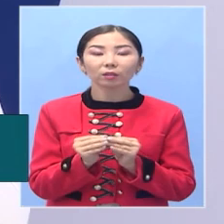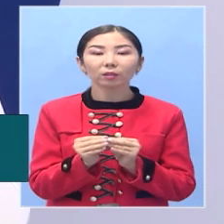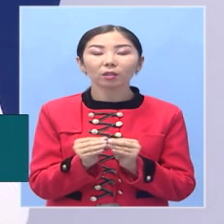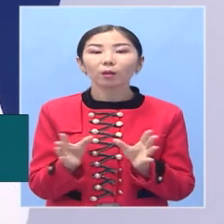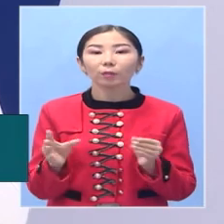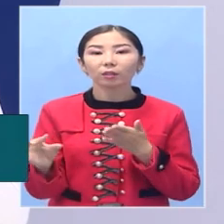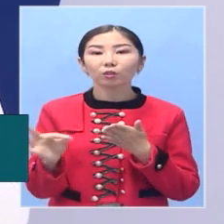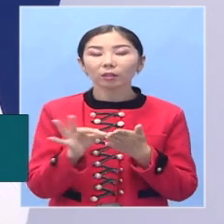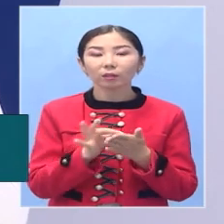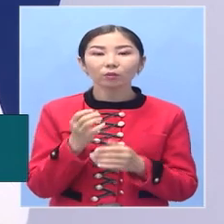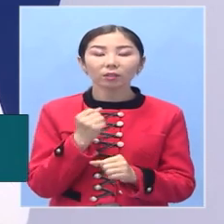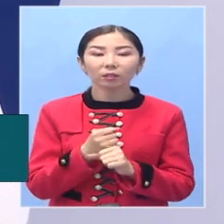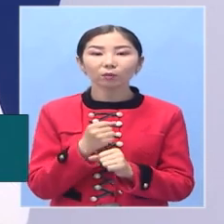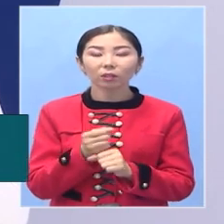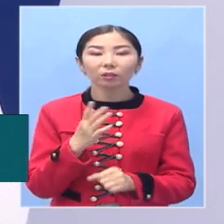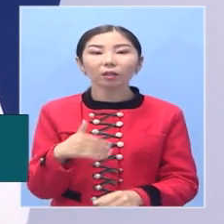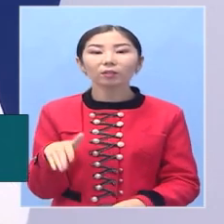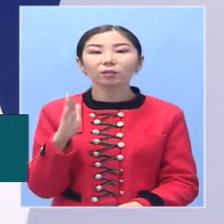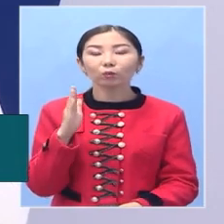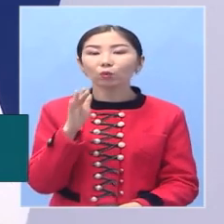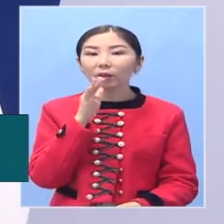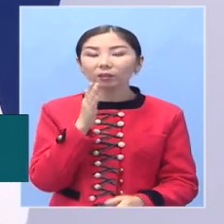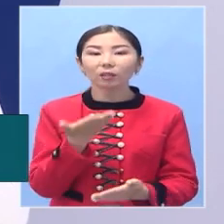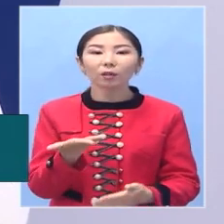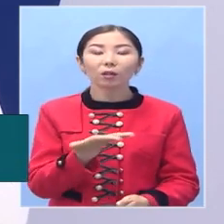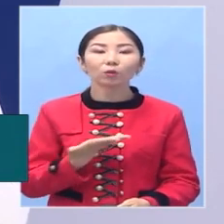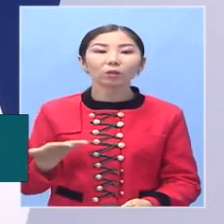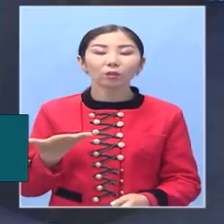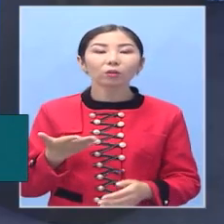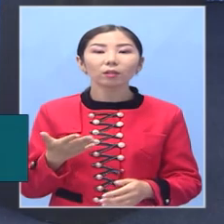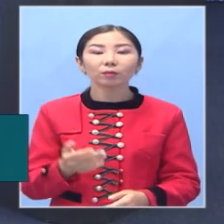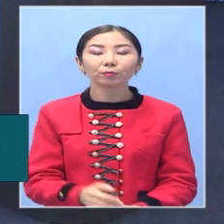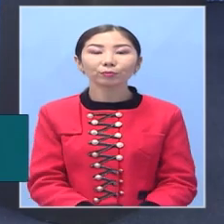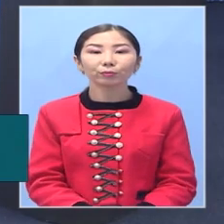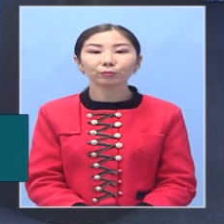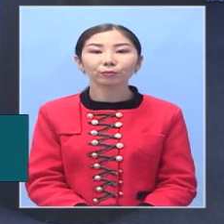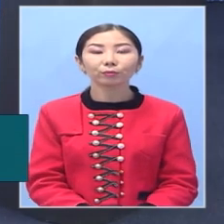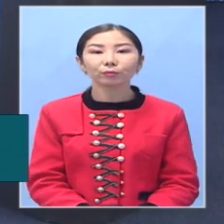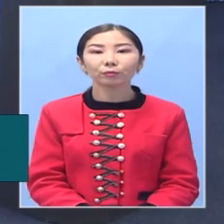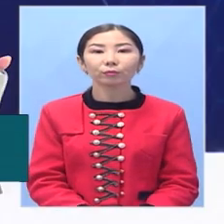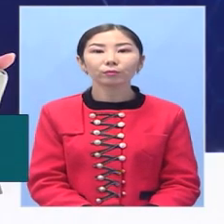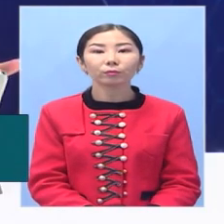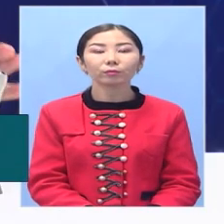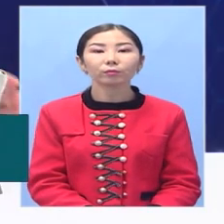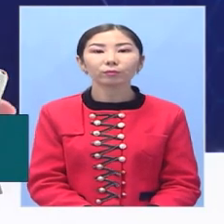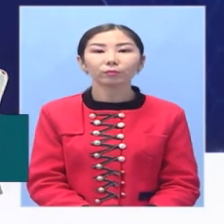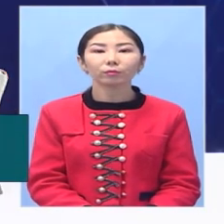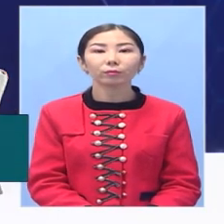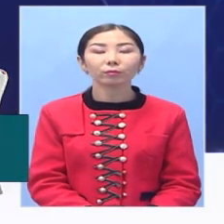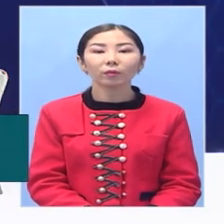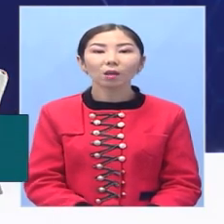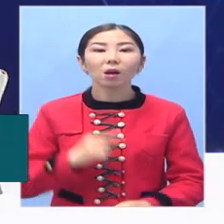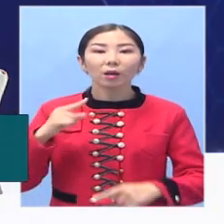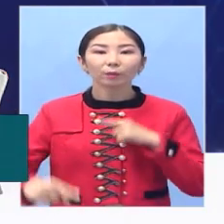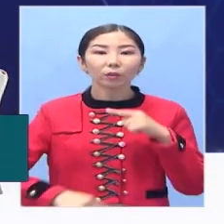енді жасатып жатыр қазіргі таңда. Ондай енді оқиғалар болып тұрады. Енді жолдың жаңа айтып отқан ағымдағы